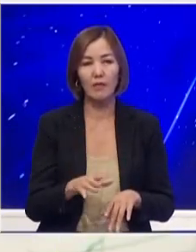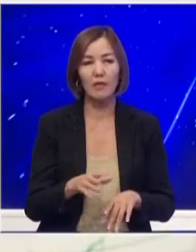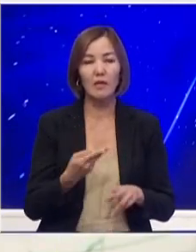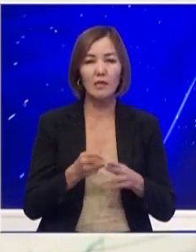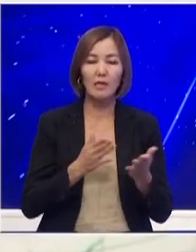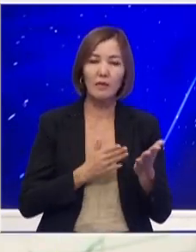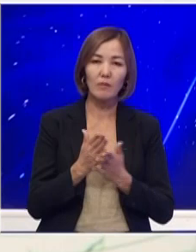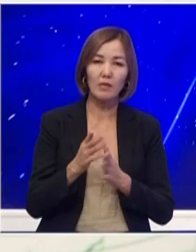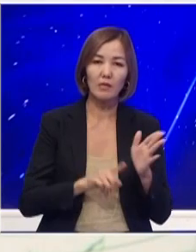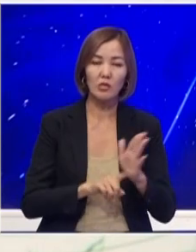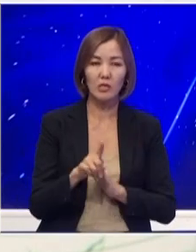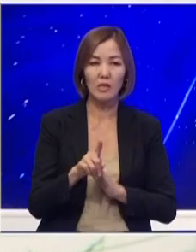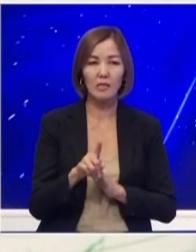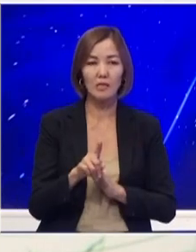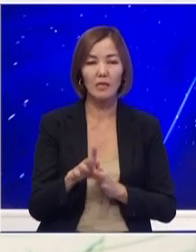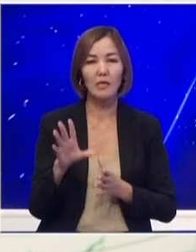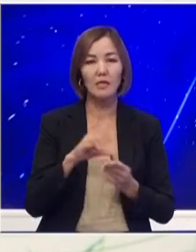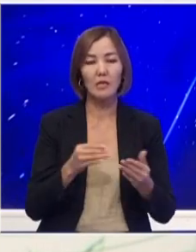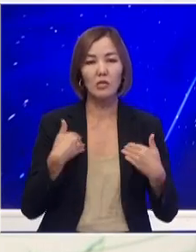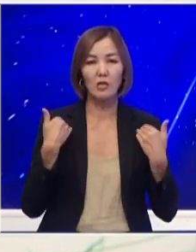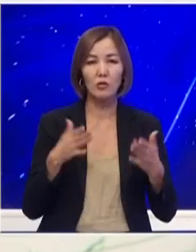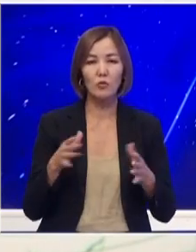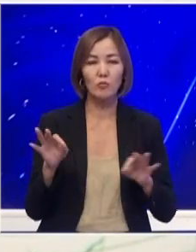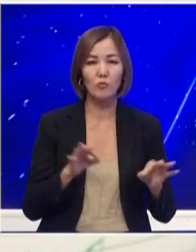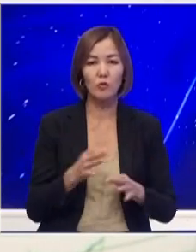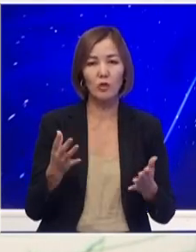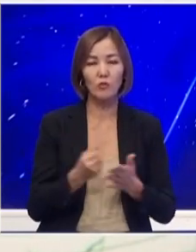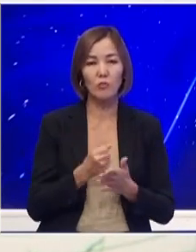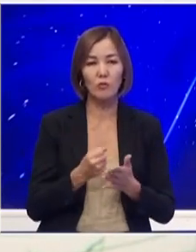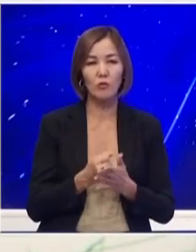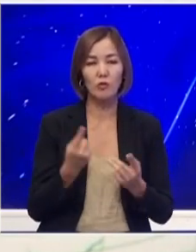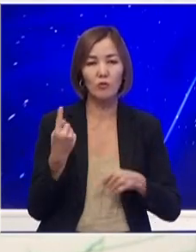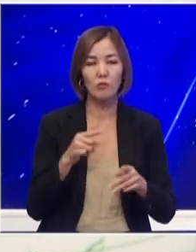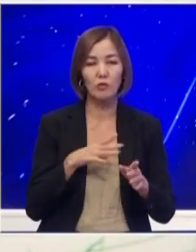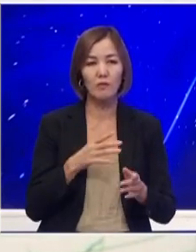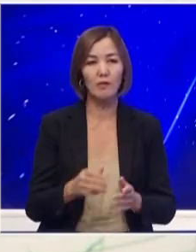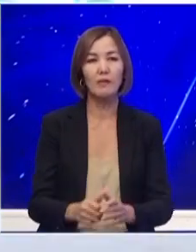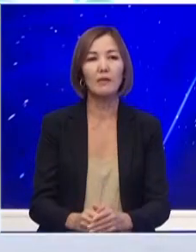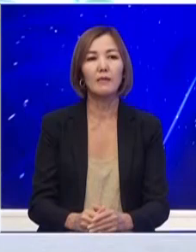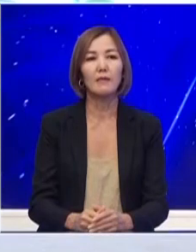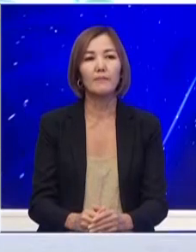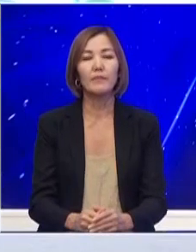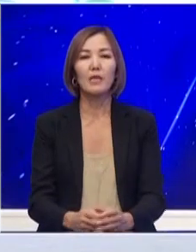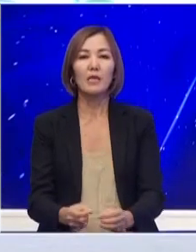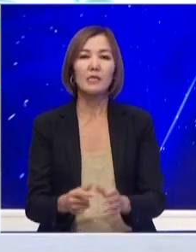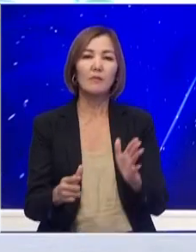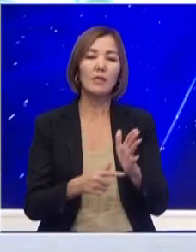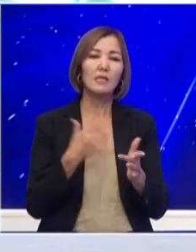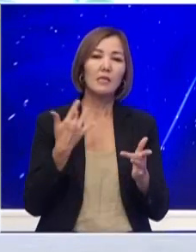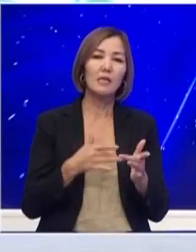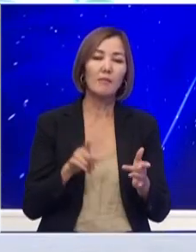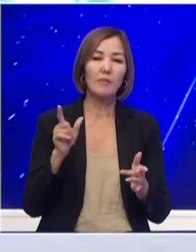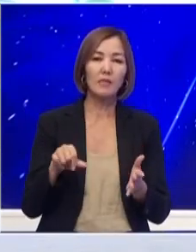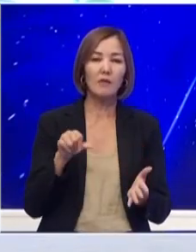направлении только начинается. Также хочу пожелать всем музыкантам удачи в их творчестве. 17 домбристов,